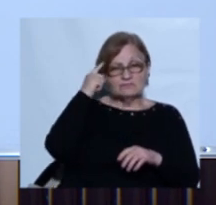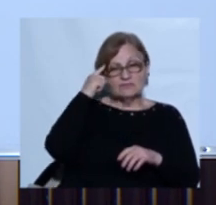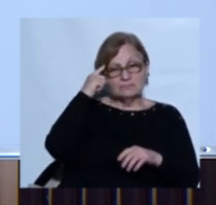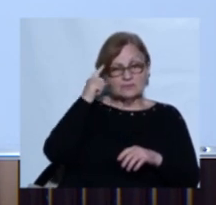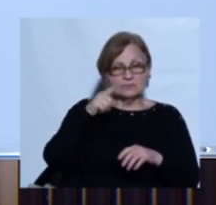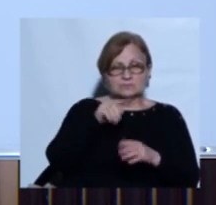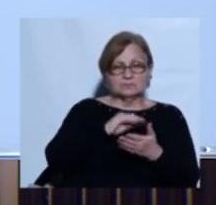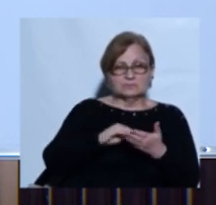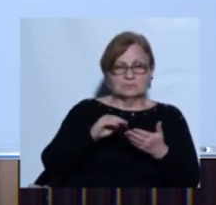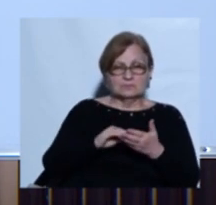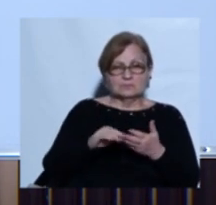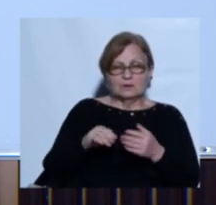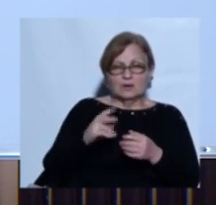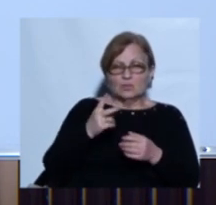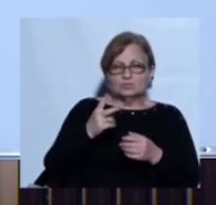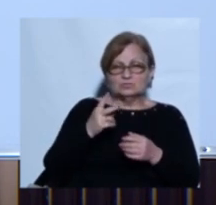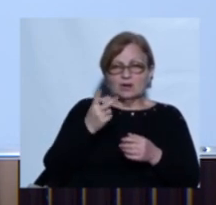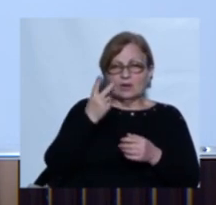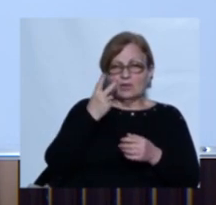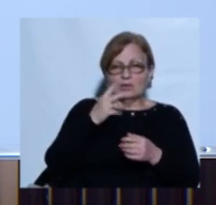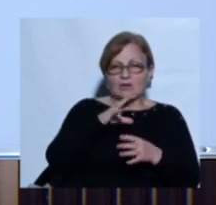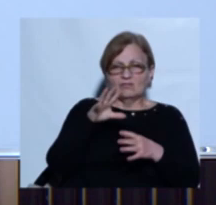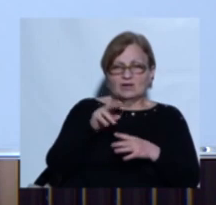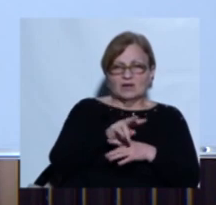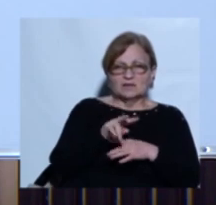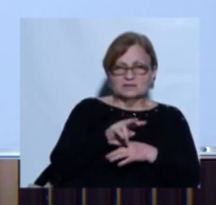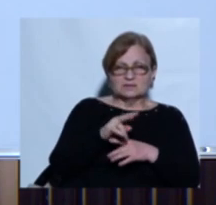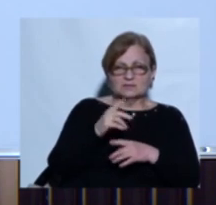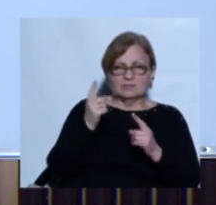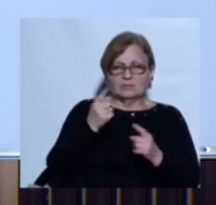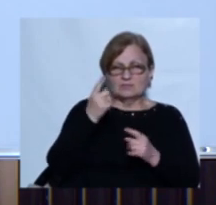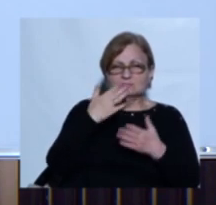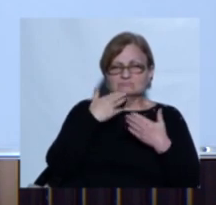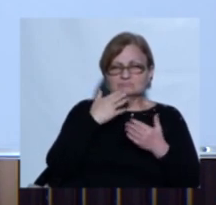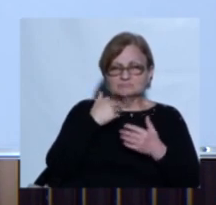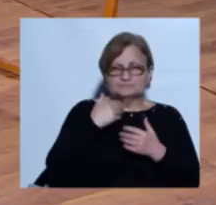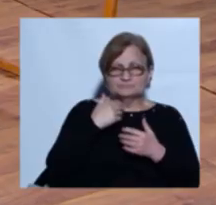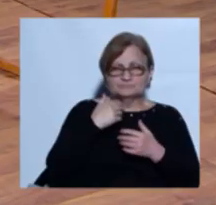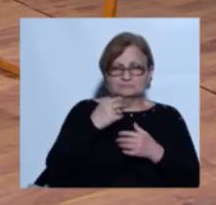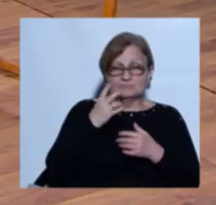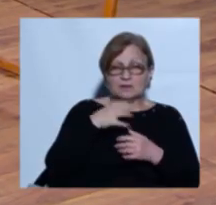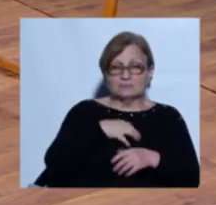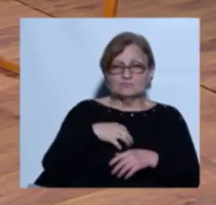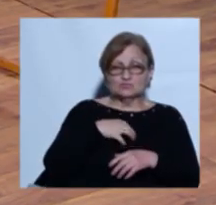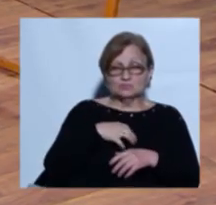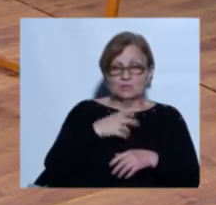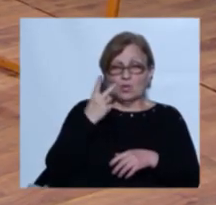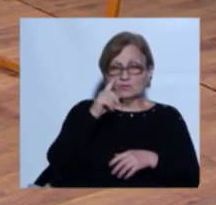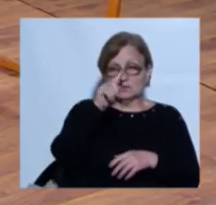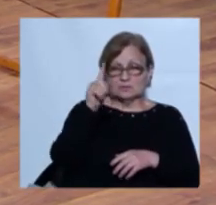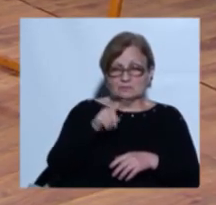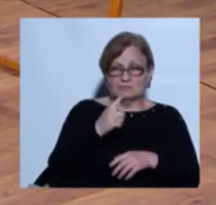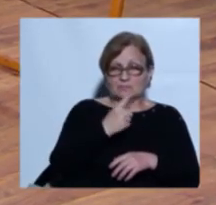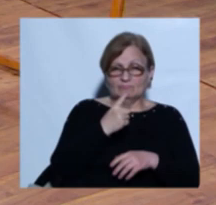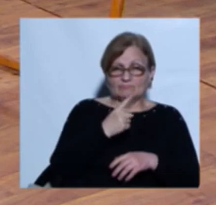ნაწარმოებზე. სამისოდ დავსვათ ორი ლიტერატურაში ყველაზე მარტივი, მაგრამ ყველაზე მნიშვნელოვანი ორი კითხვა.